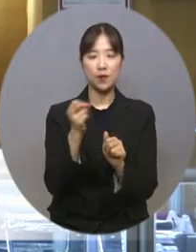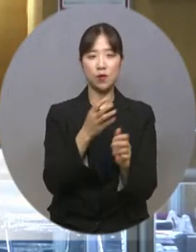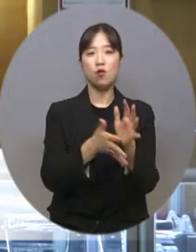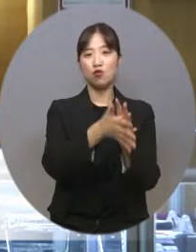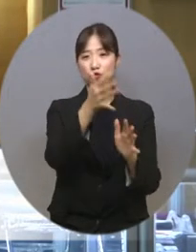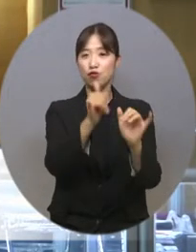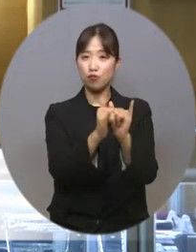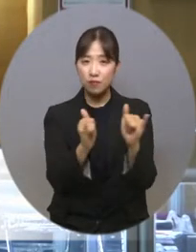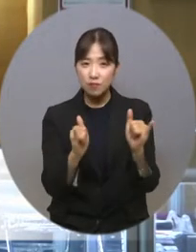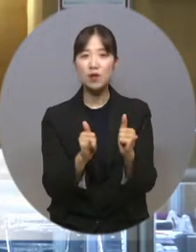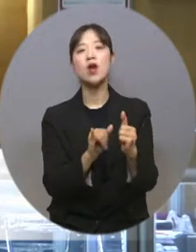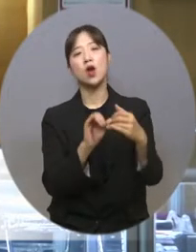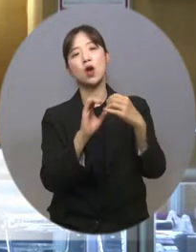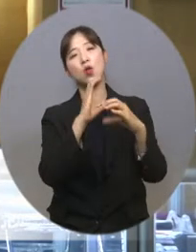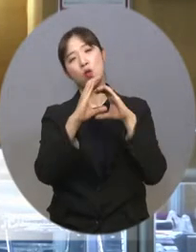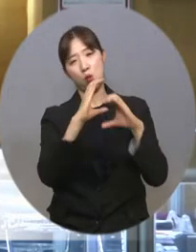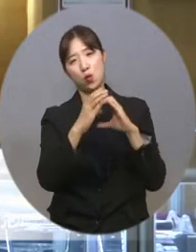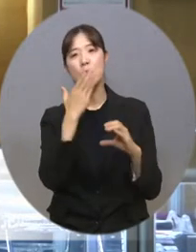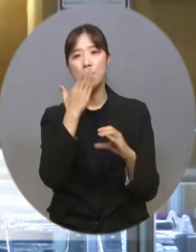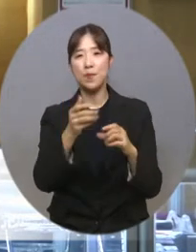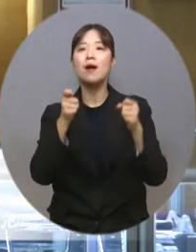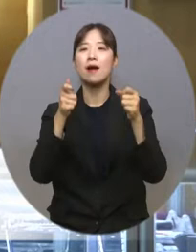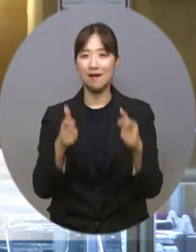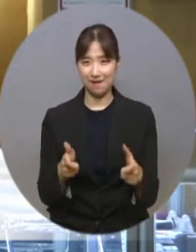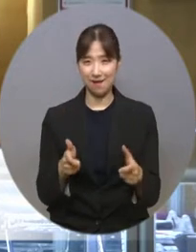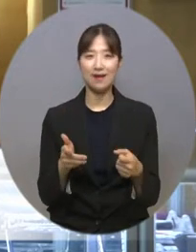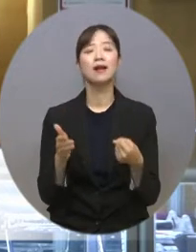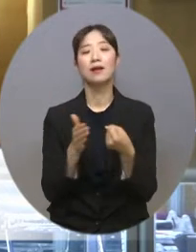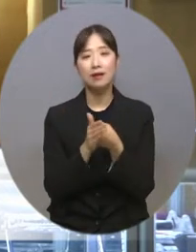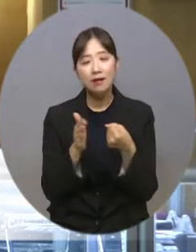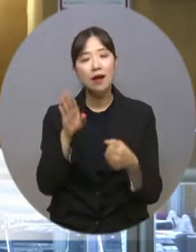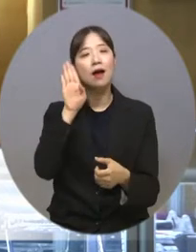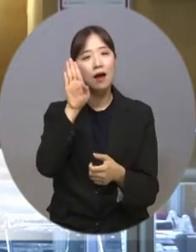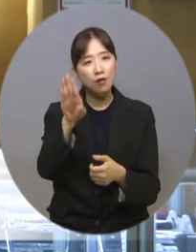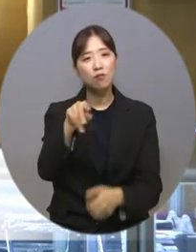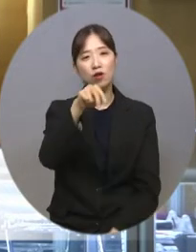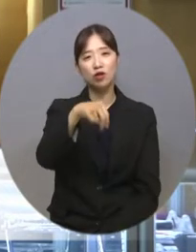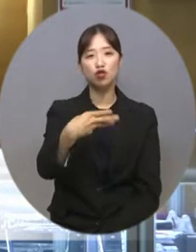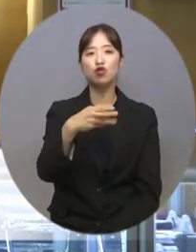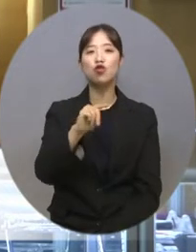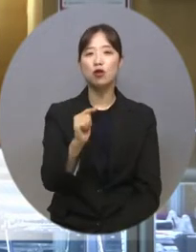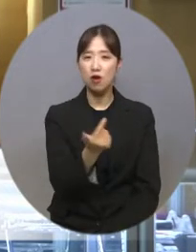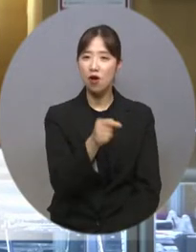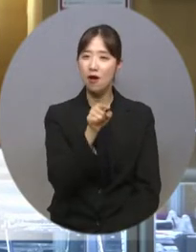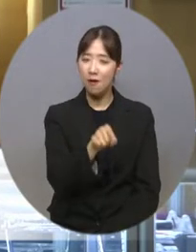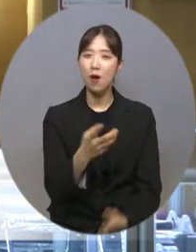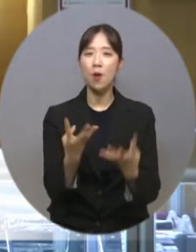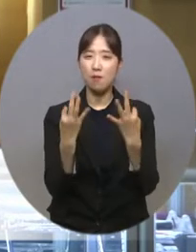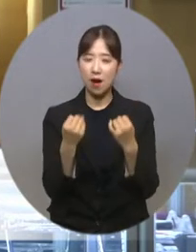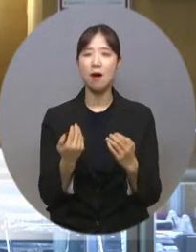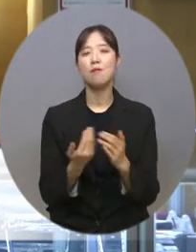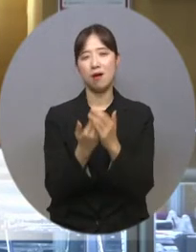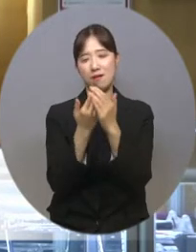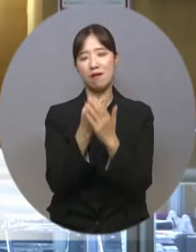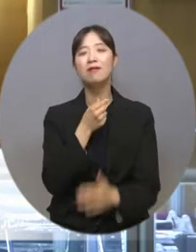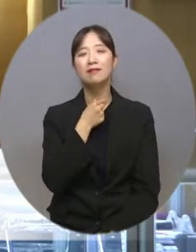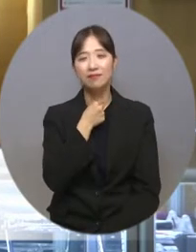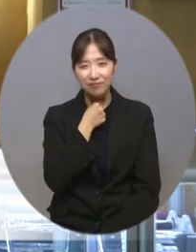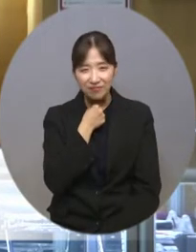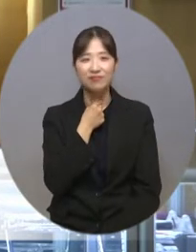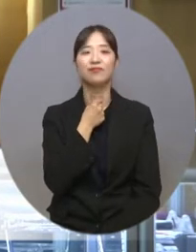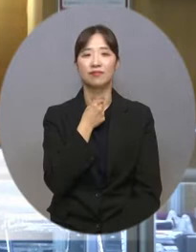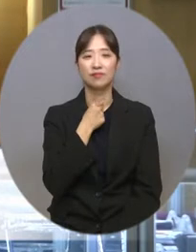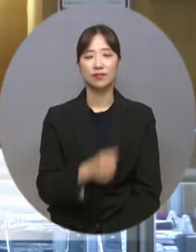주민들과 소통할 수 있는 기회가 되어서 앞으로 우리 슐런이 많은 발전을